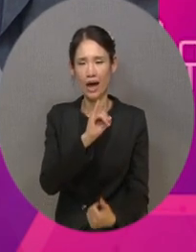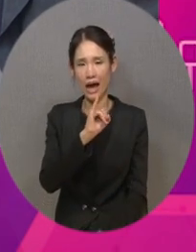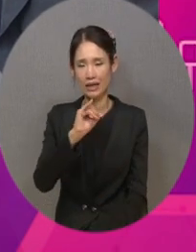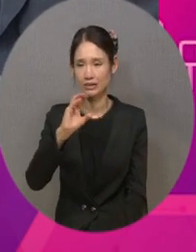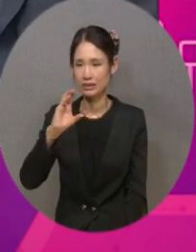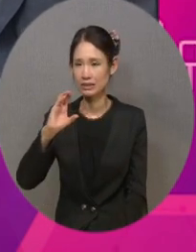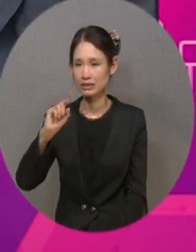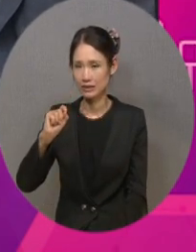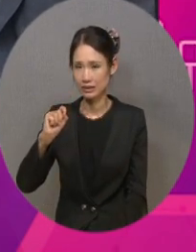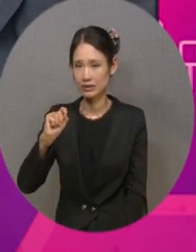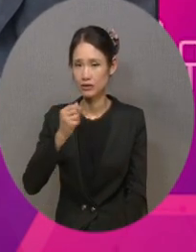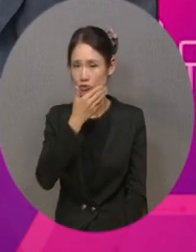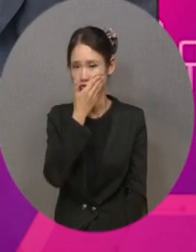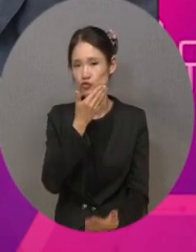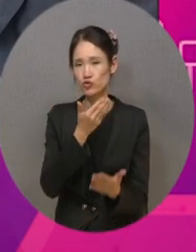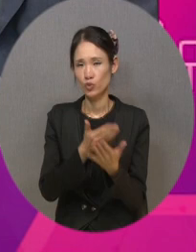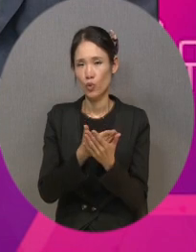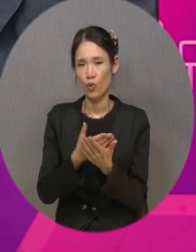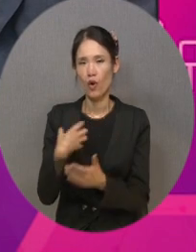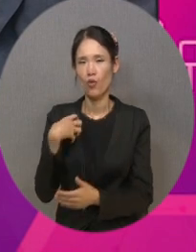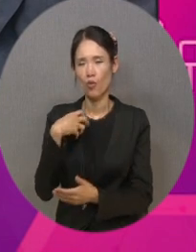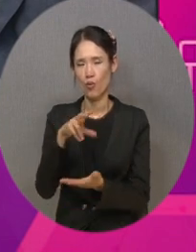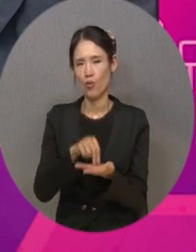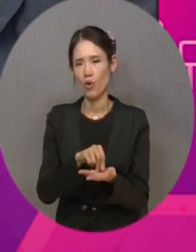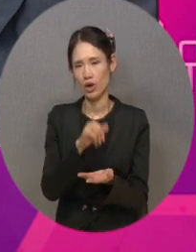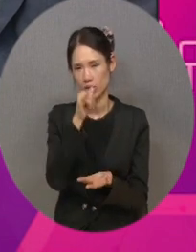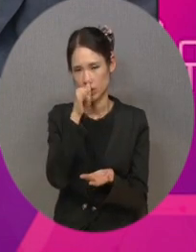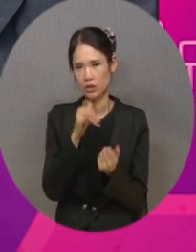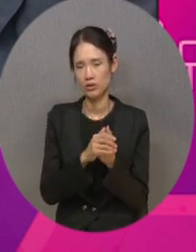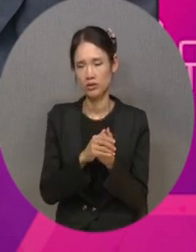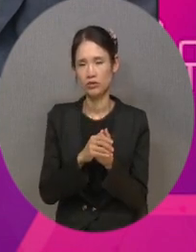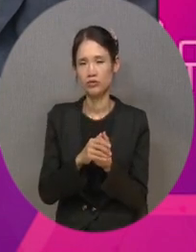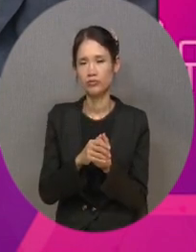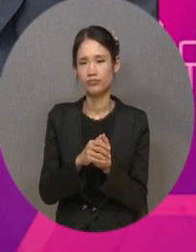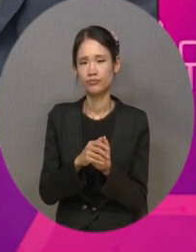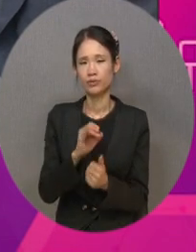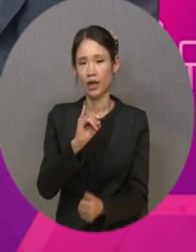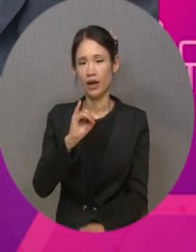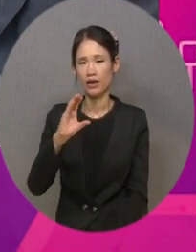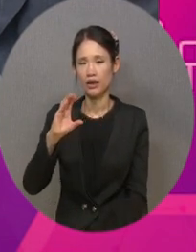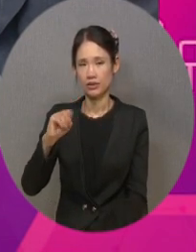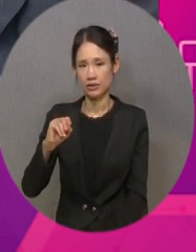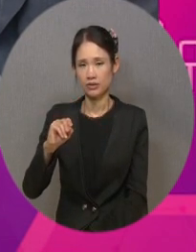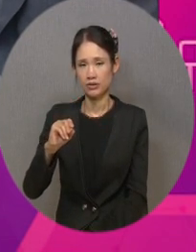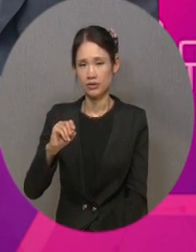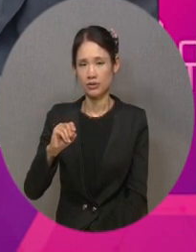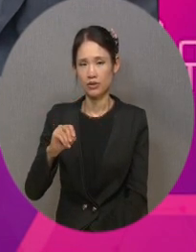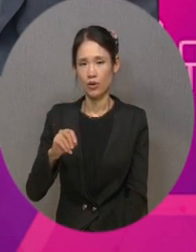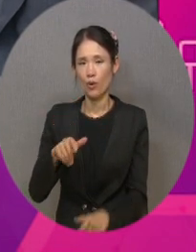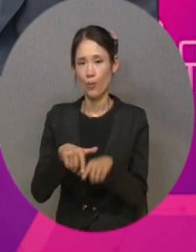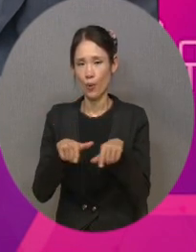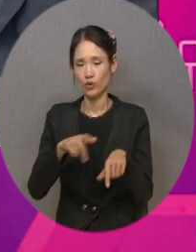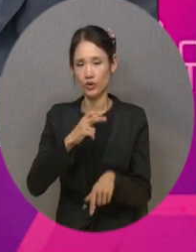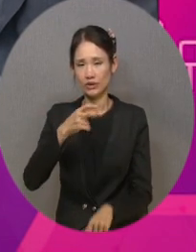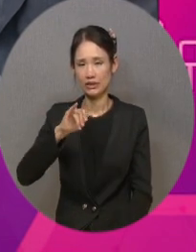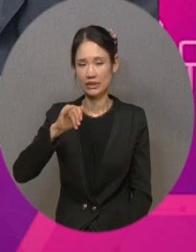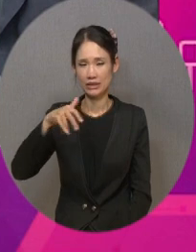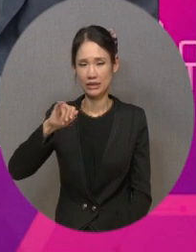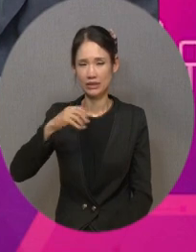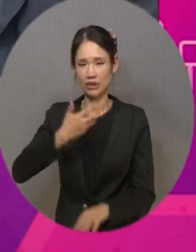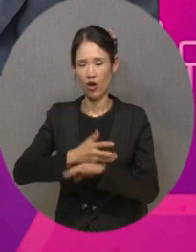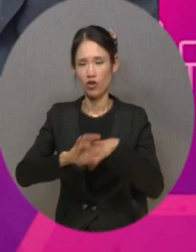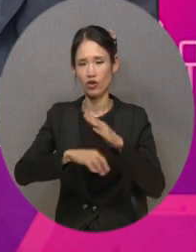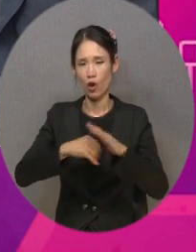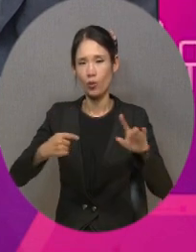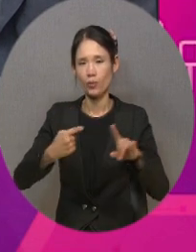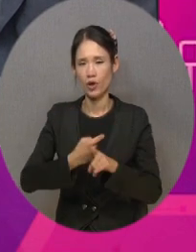ICT가 굉장히 중요한 이제 과제인데 ICT 우리가 보통 디지털 혁명이라고 많이 하잖아요.